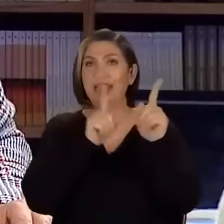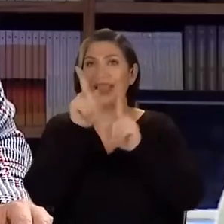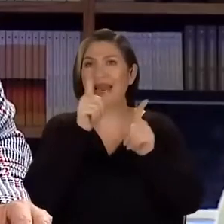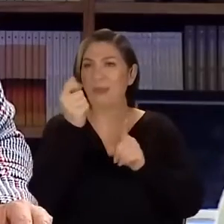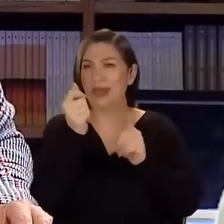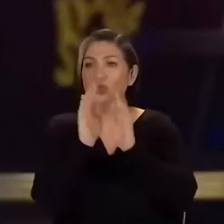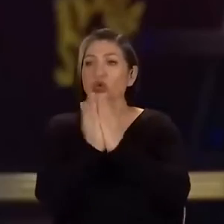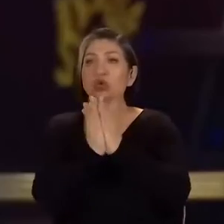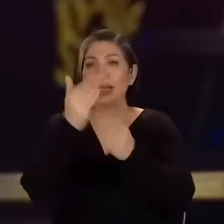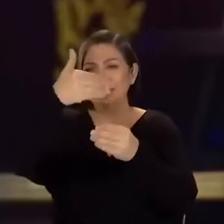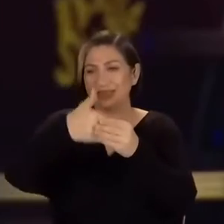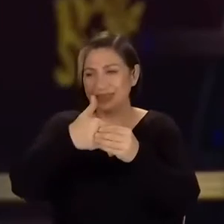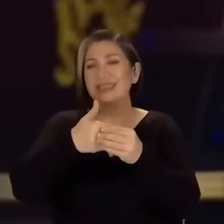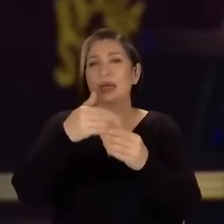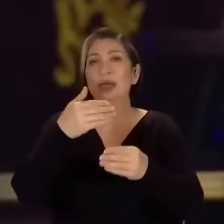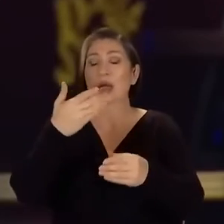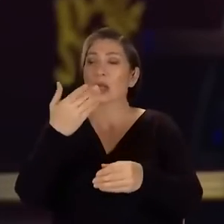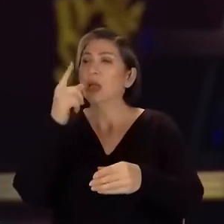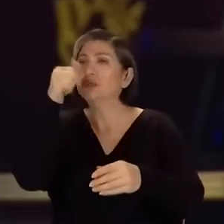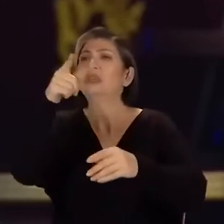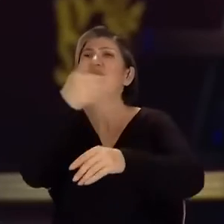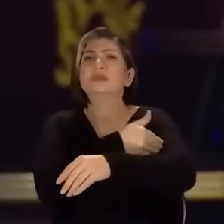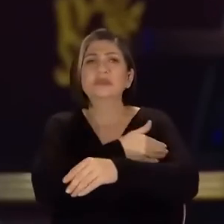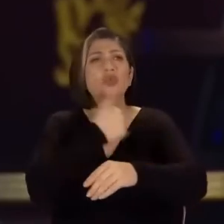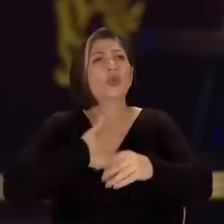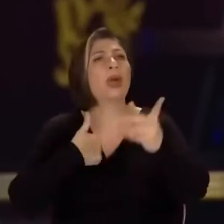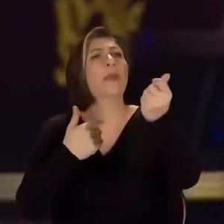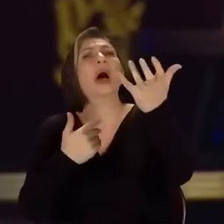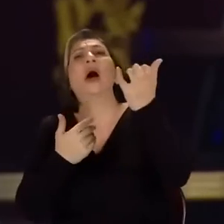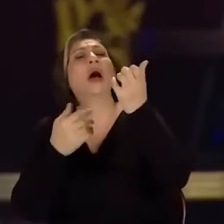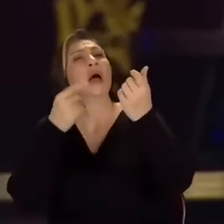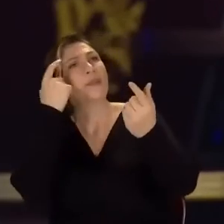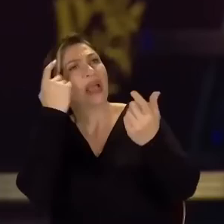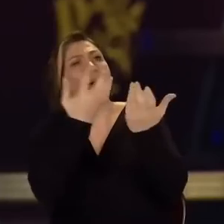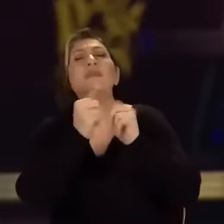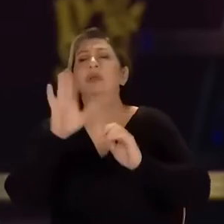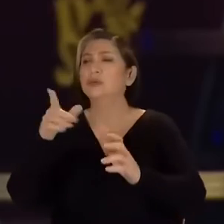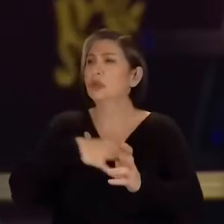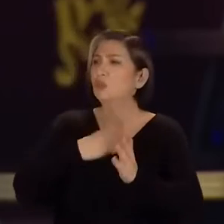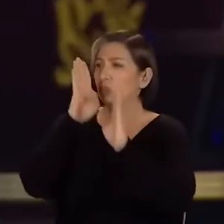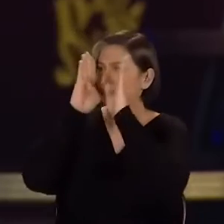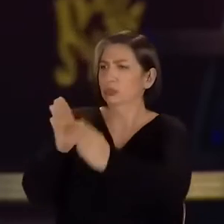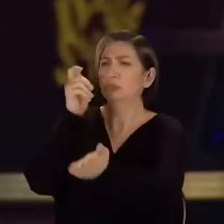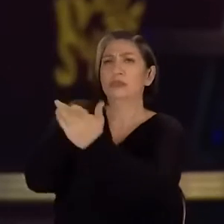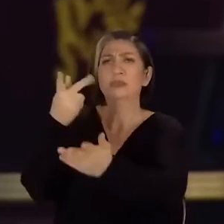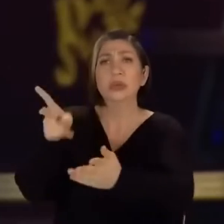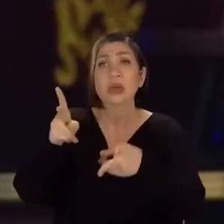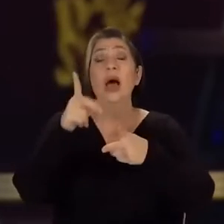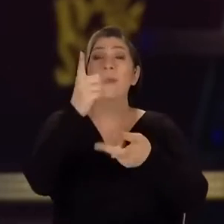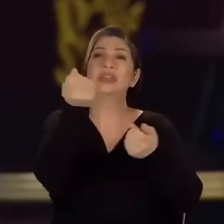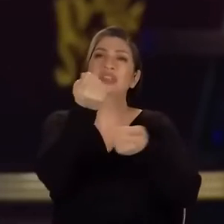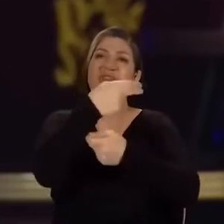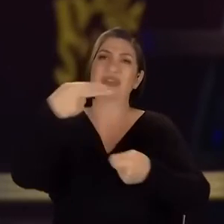Bitcoin sahibi olan insanlardan hiçbir aracılık hizmeti almadan herhangi bir kurumdan doğrudan ödeme alma şansınız var. Ama bir şirkette maaşlı olarak